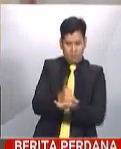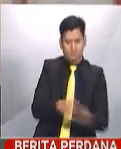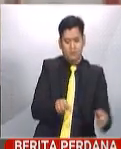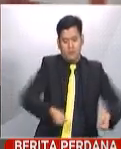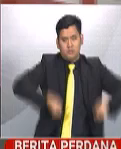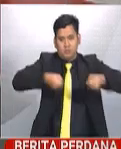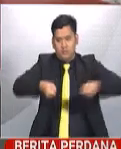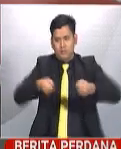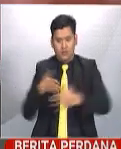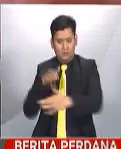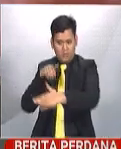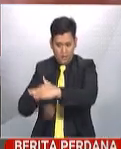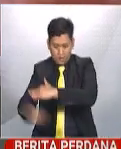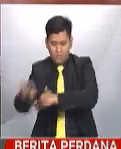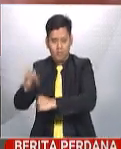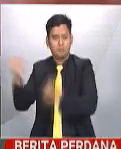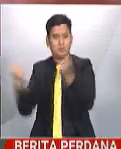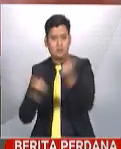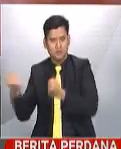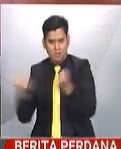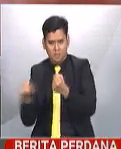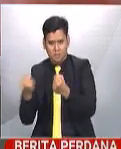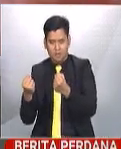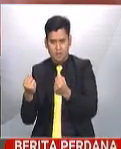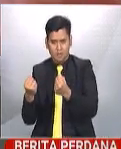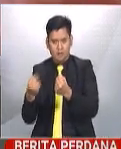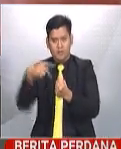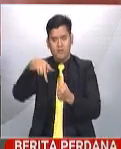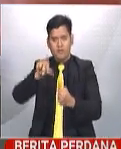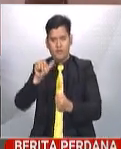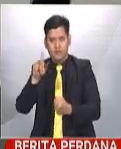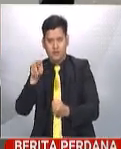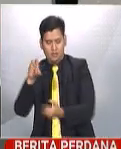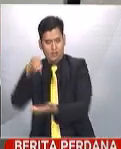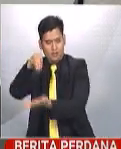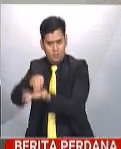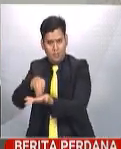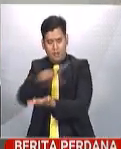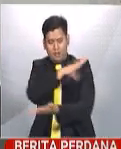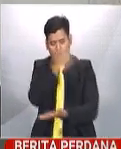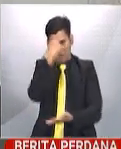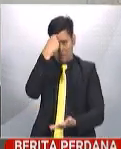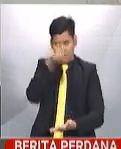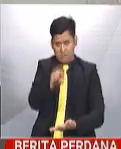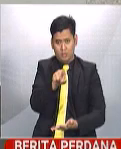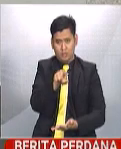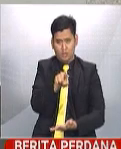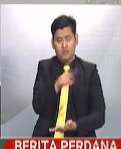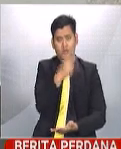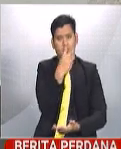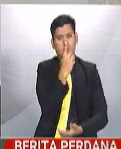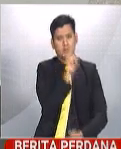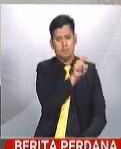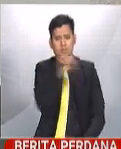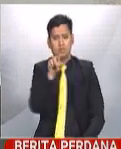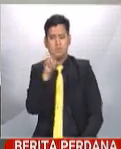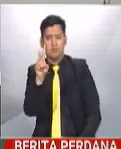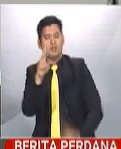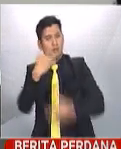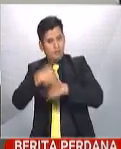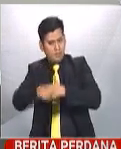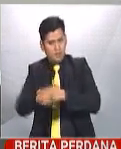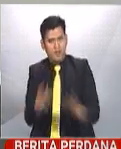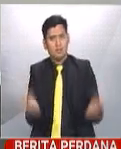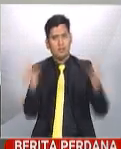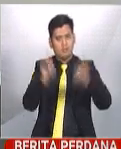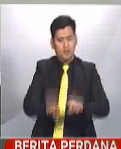Pavilion. Beliau hanya dimaklumkan Saidi yang wang tersebut ialah untuk RM sebulan atau dua bulan selepas kejadian.